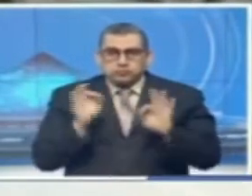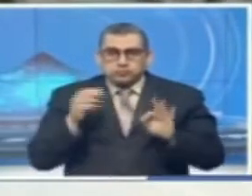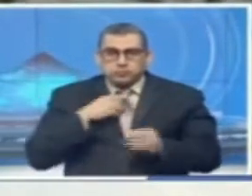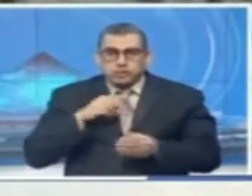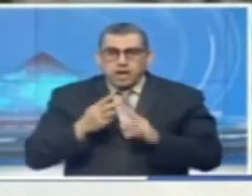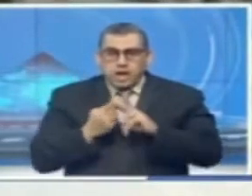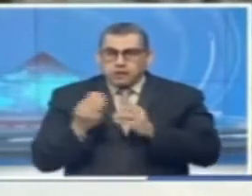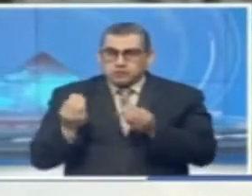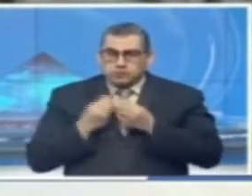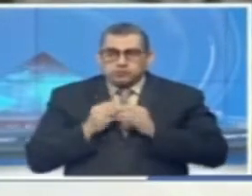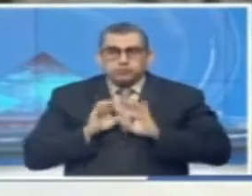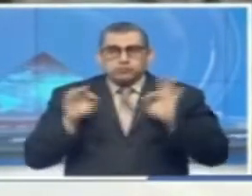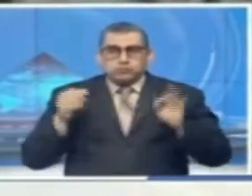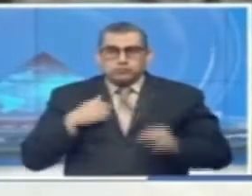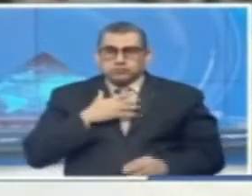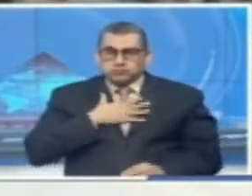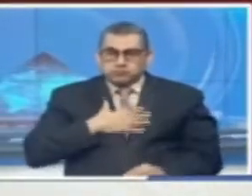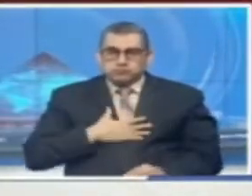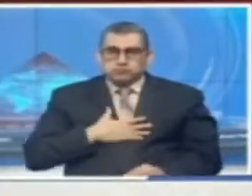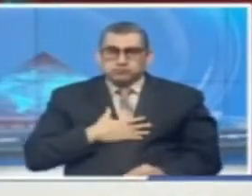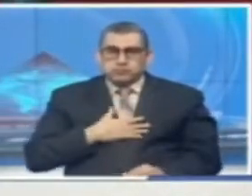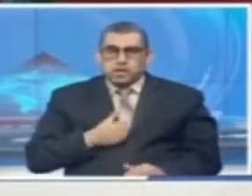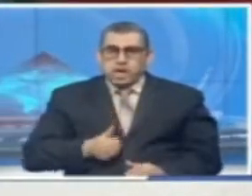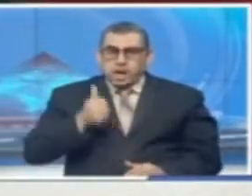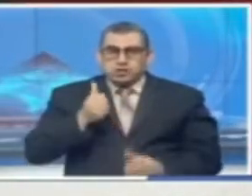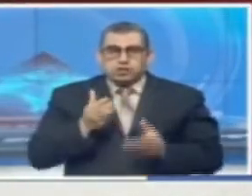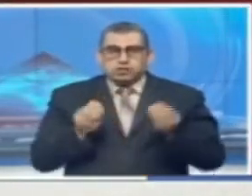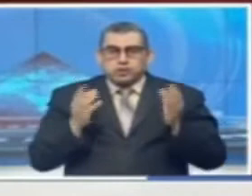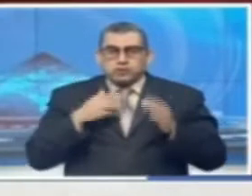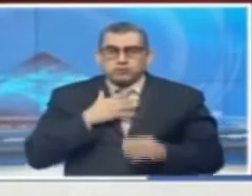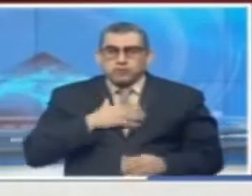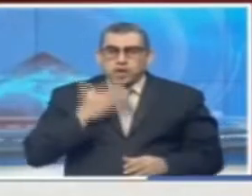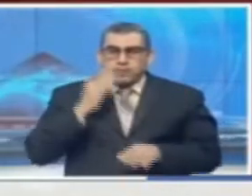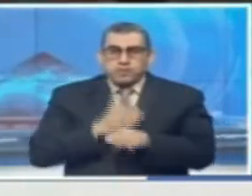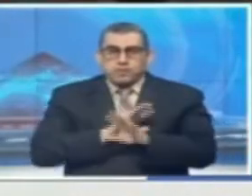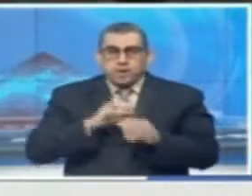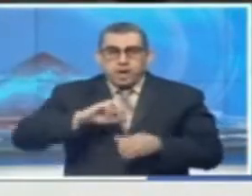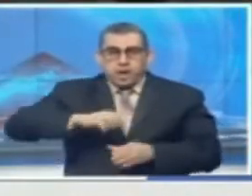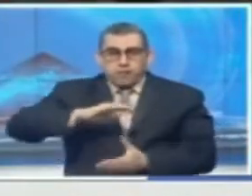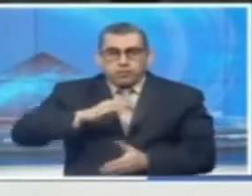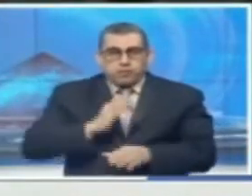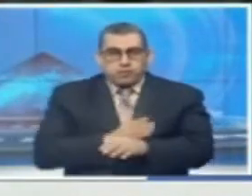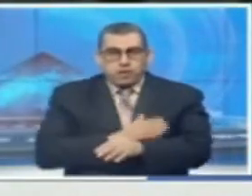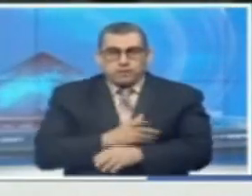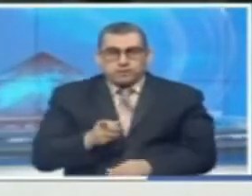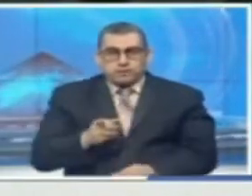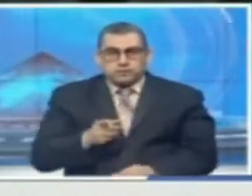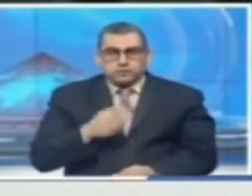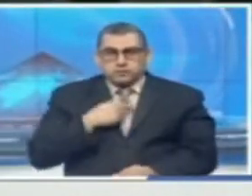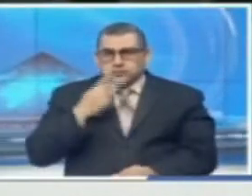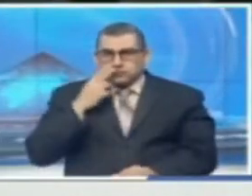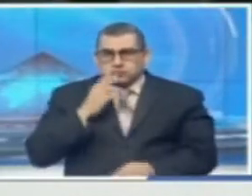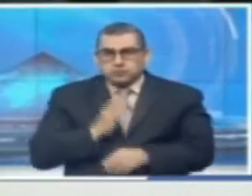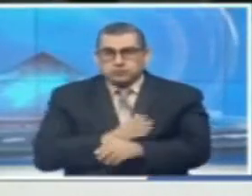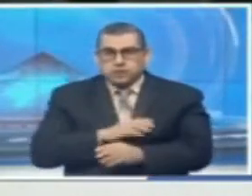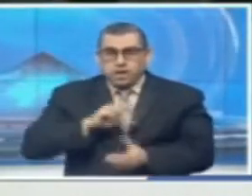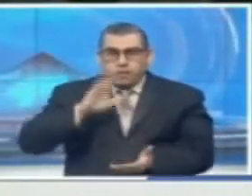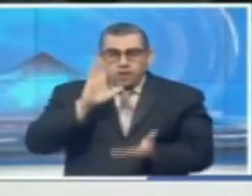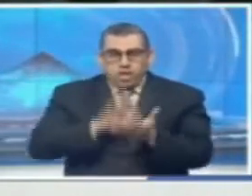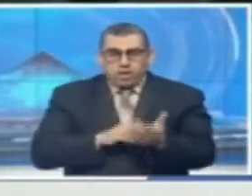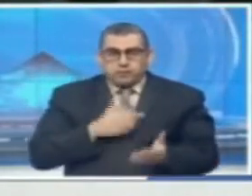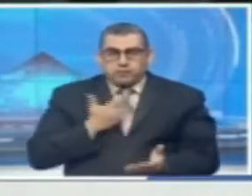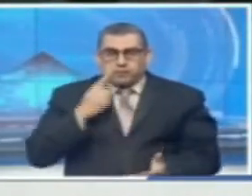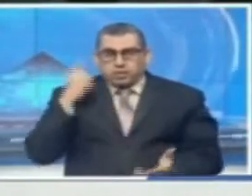دخل الغاز إحنا دلوقتي أحسن كتير، يعني أرحم من الأنابيب كتيرة. يعني كنا بندوخها أول ما تخلص الأنبوبة